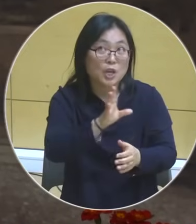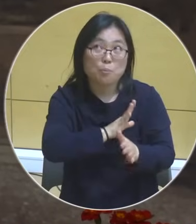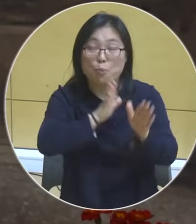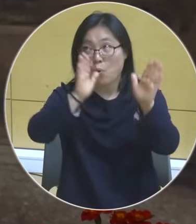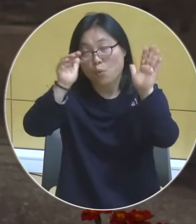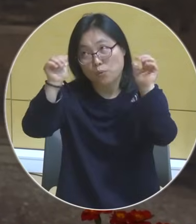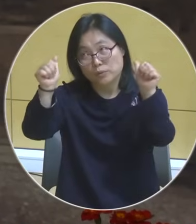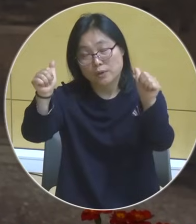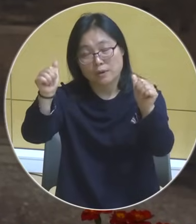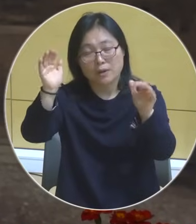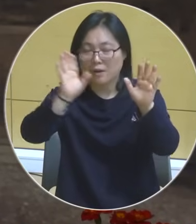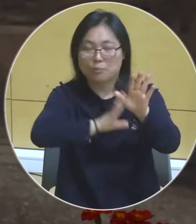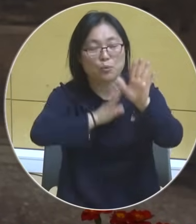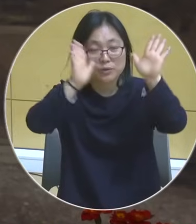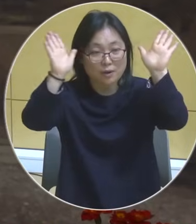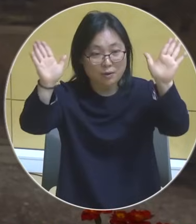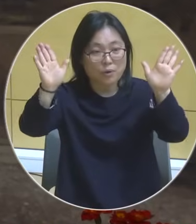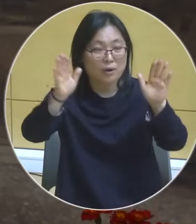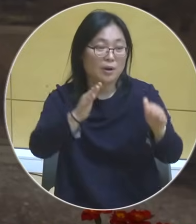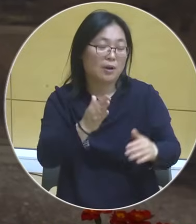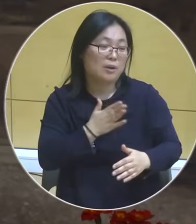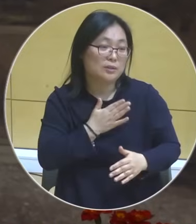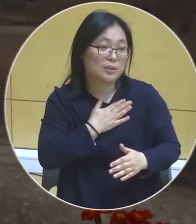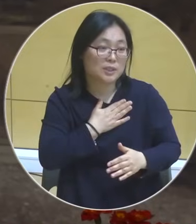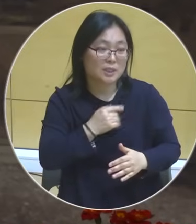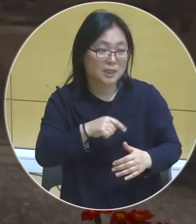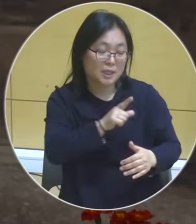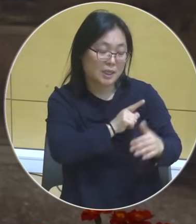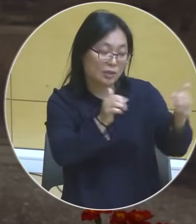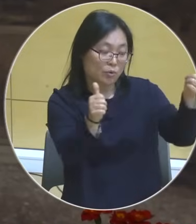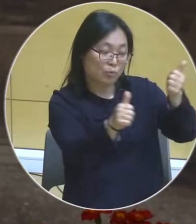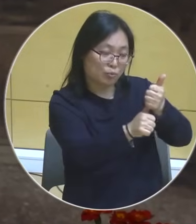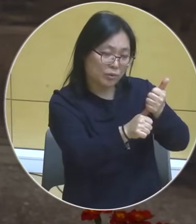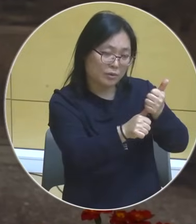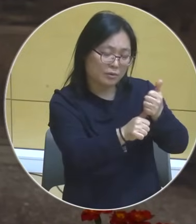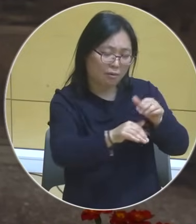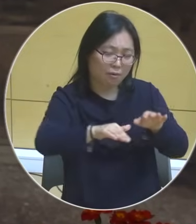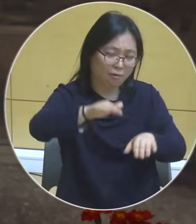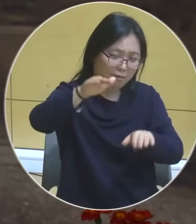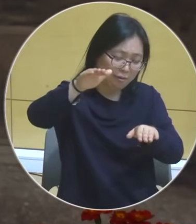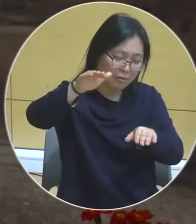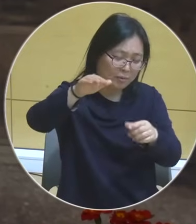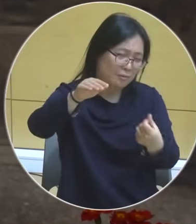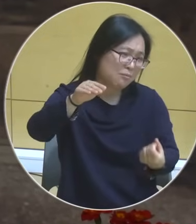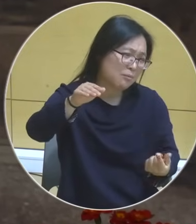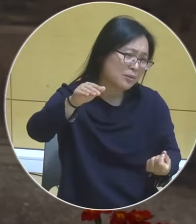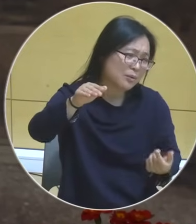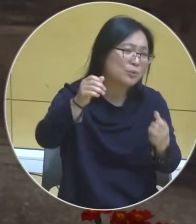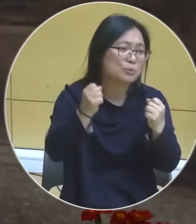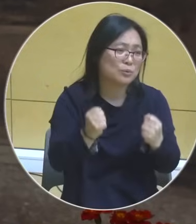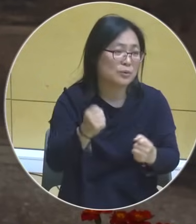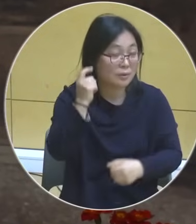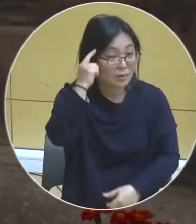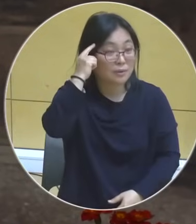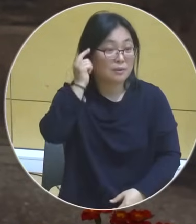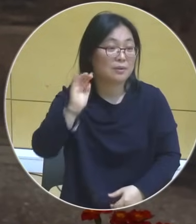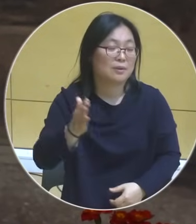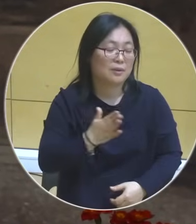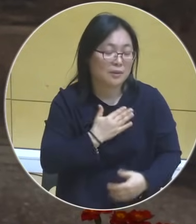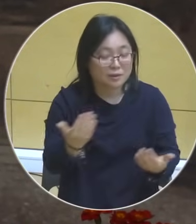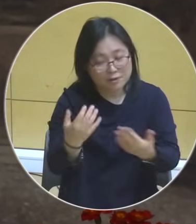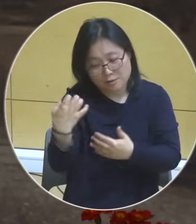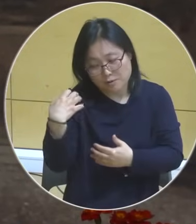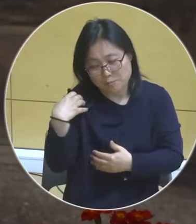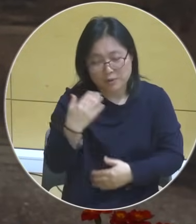모세와 자기는 비교될 수 없는 자기는 연약한 존재라는 것을 알 수밖에 없었습니다. 내가 이 일을 감당하기에 나는